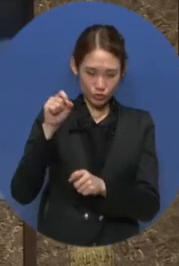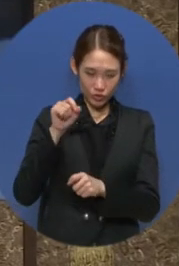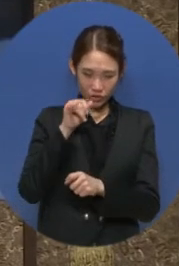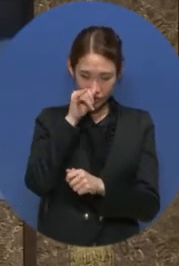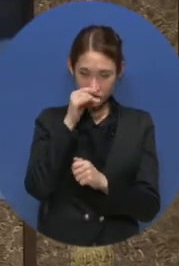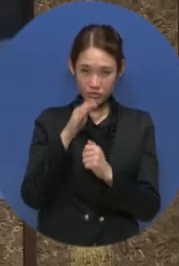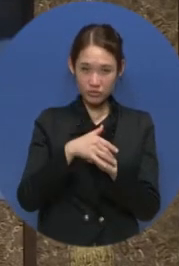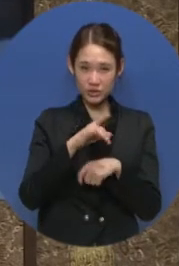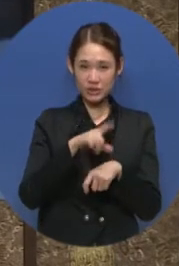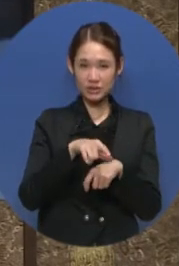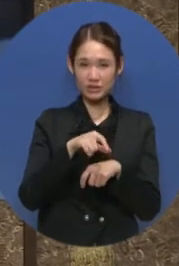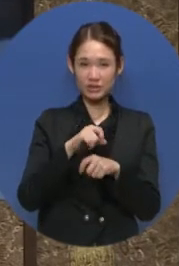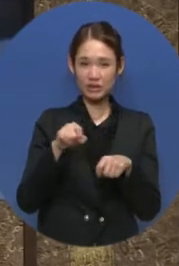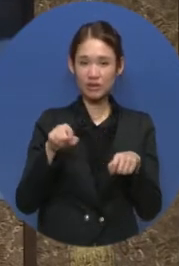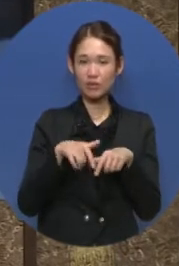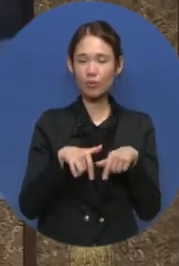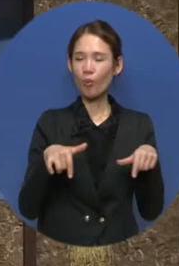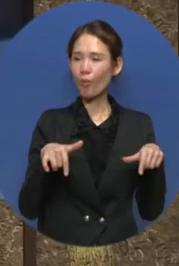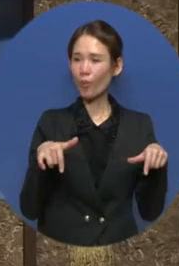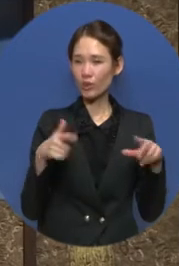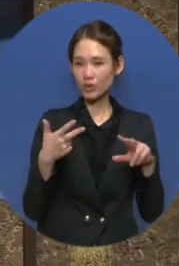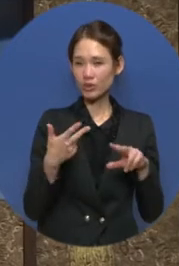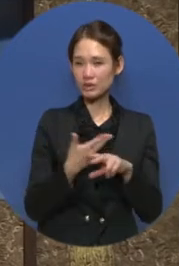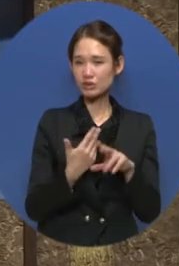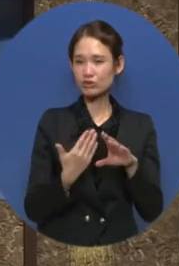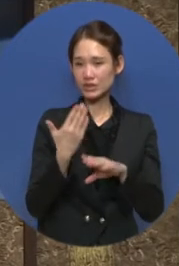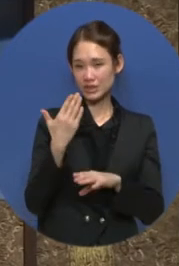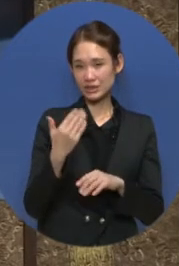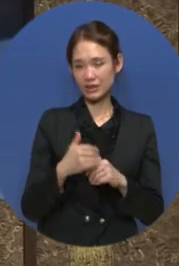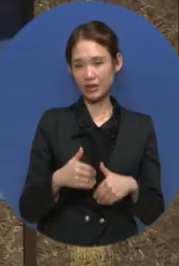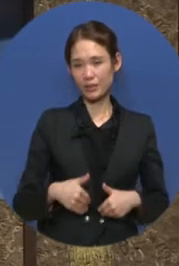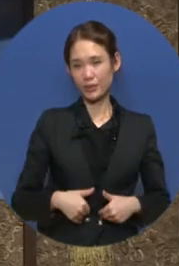숙성하는 시간도 보통 한 일주일 이상 걸립니다.